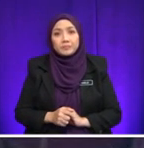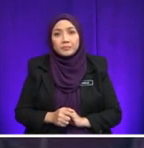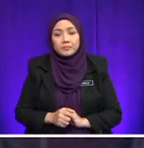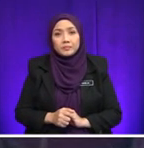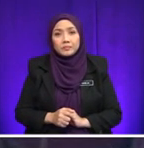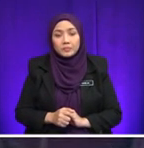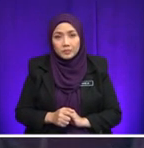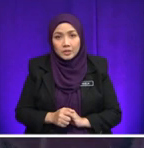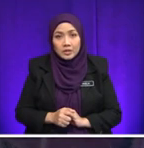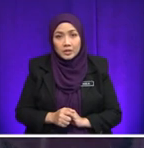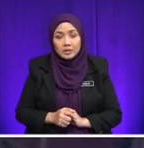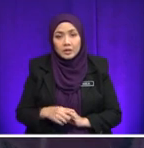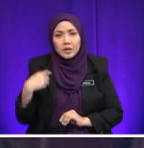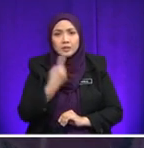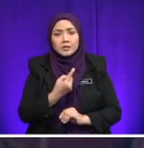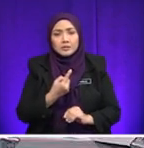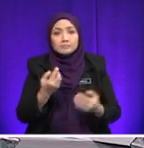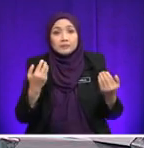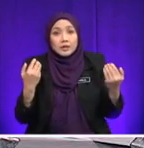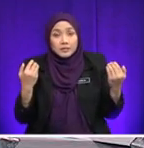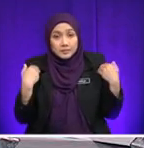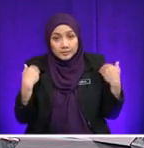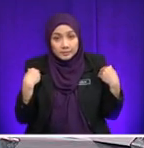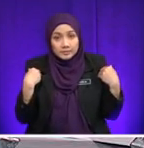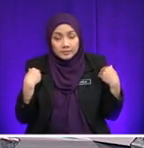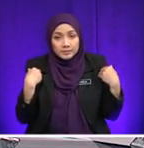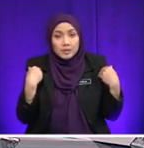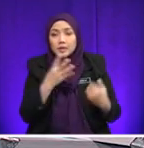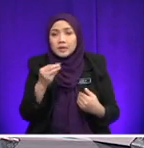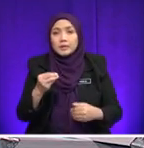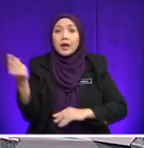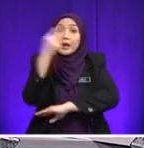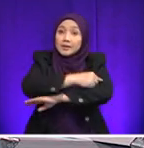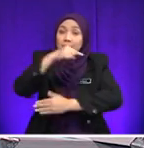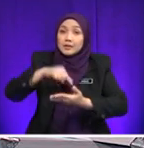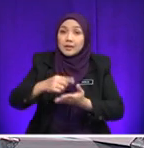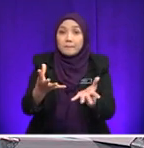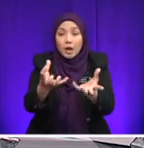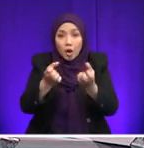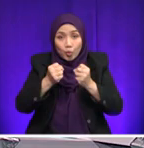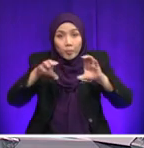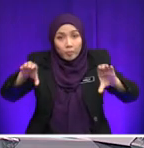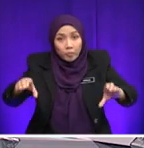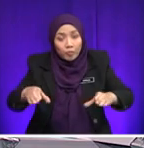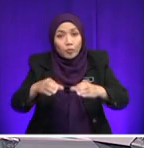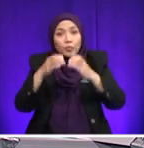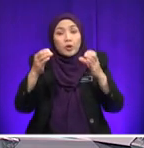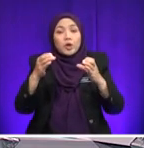kita ada segitiga ini jadi hari ini kita penyelesaian segitiga menggunakan